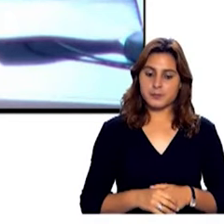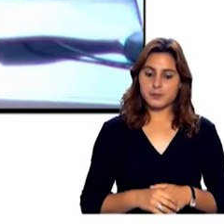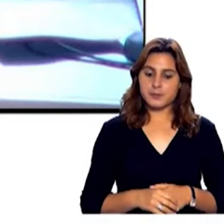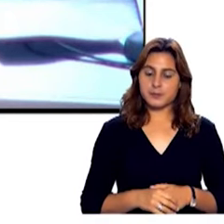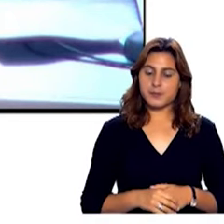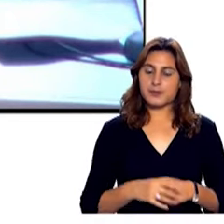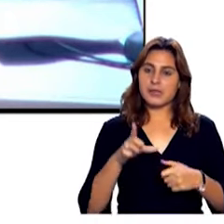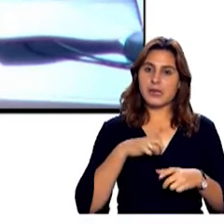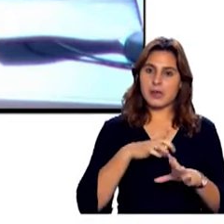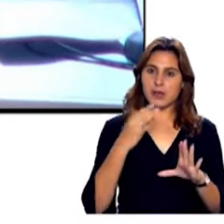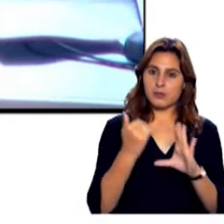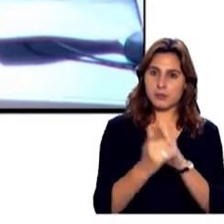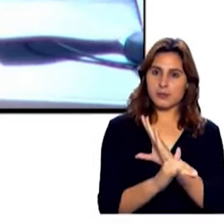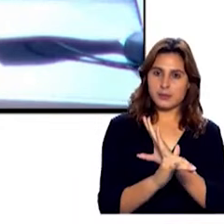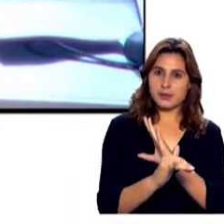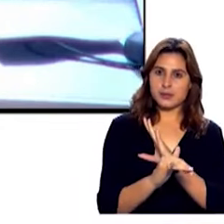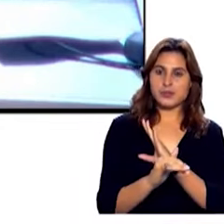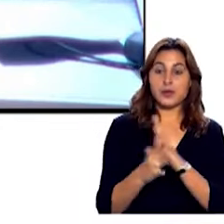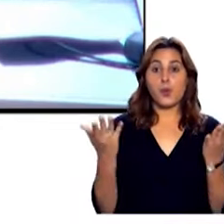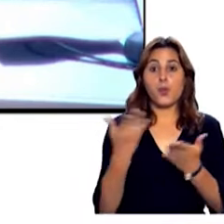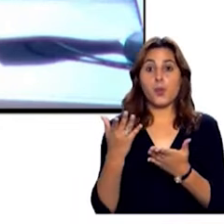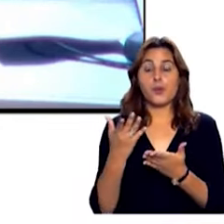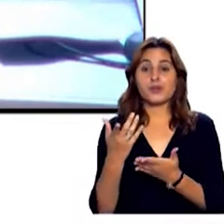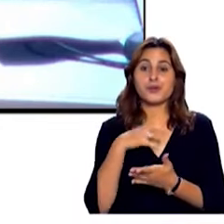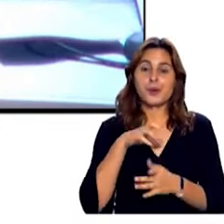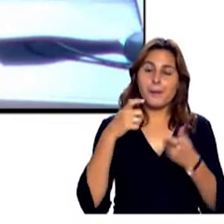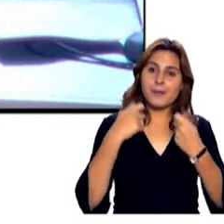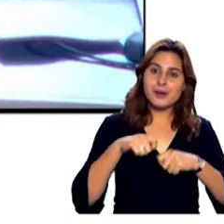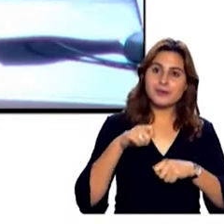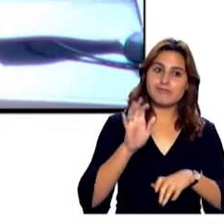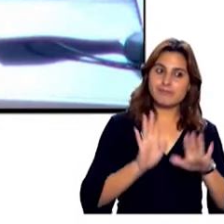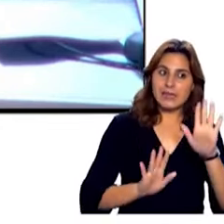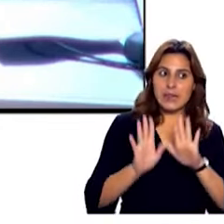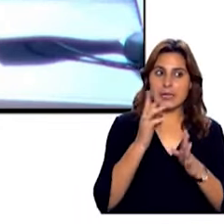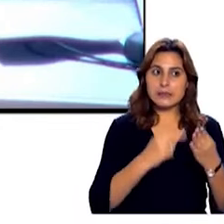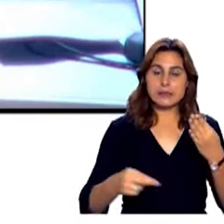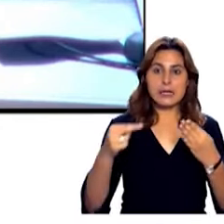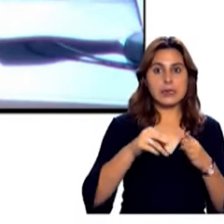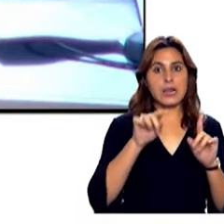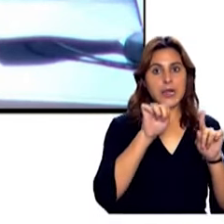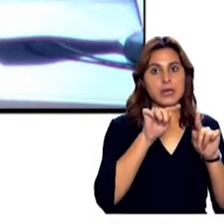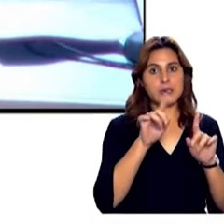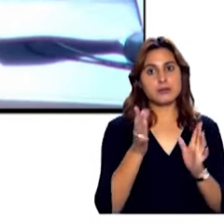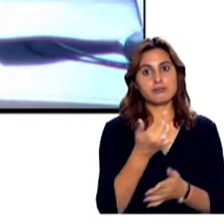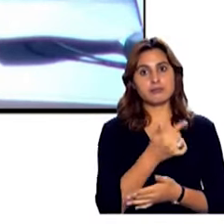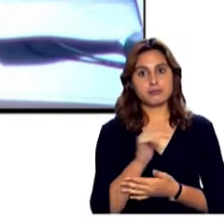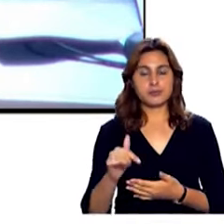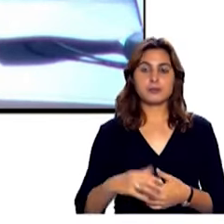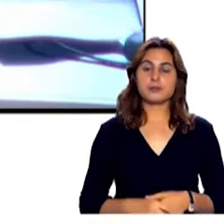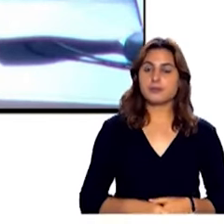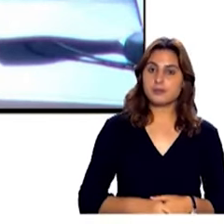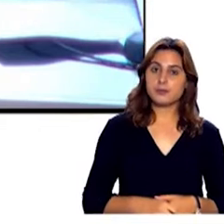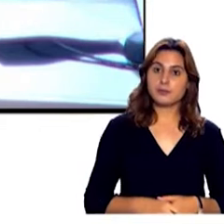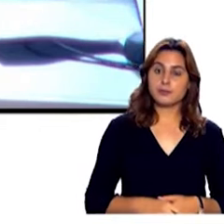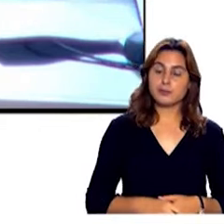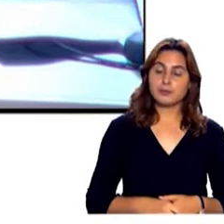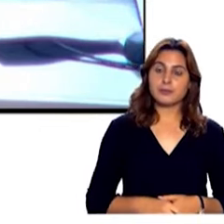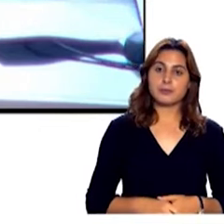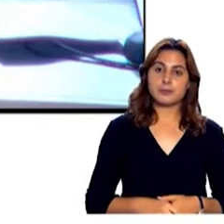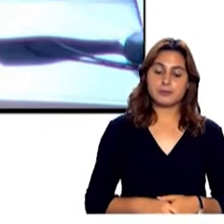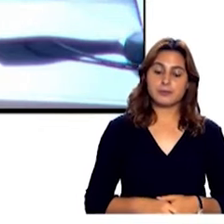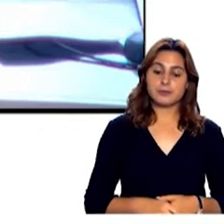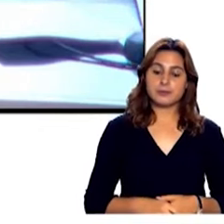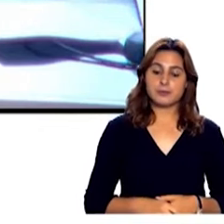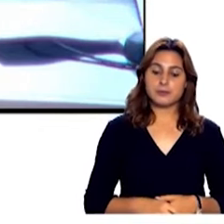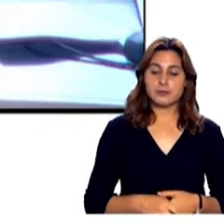va pas traiter de votre pouvoir on rend une décision mais Elle n'est pas motivée malheureusement ça ne fait pas gagner Du temps à la